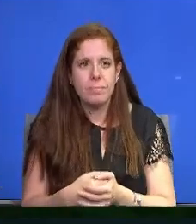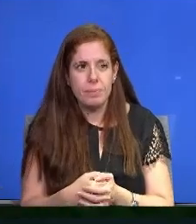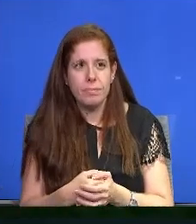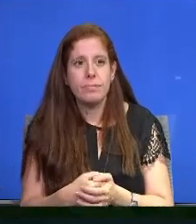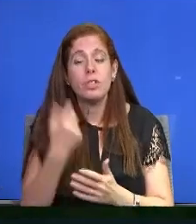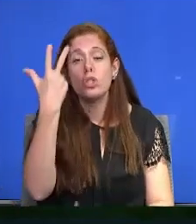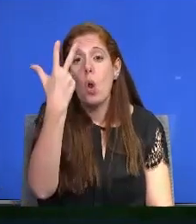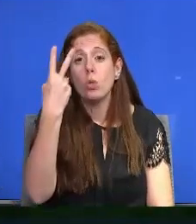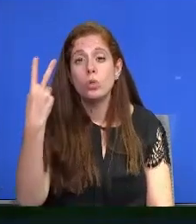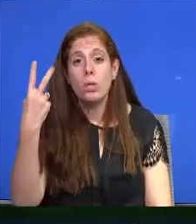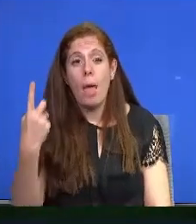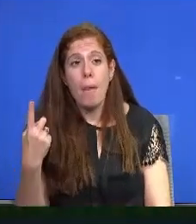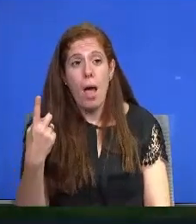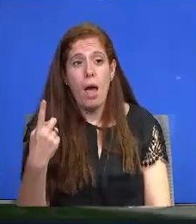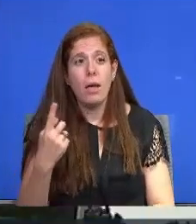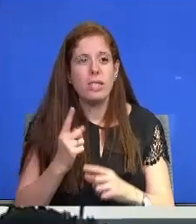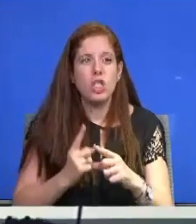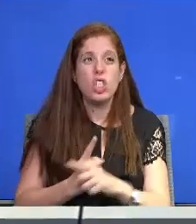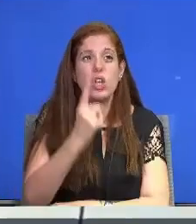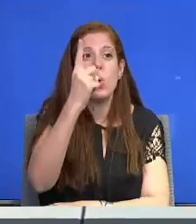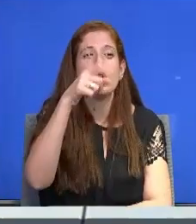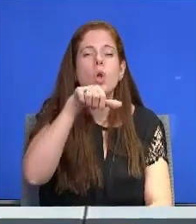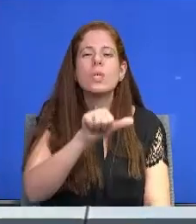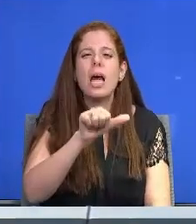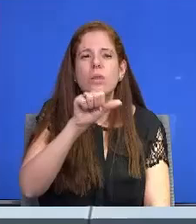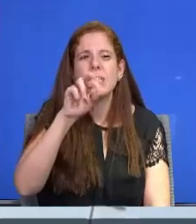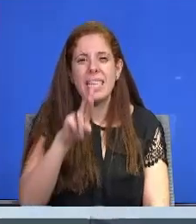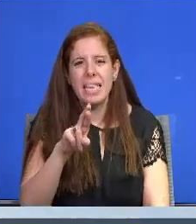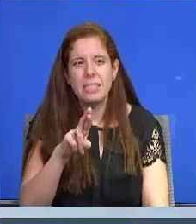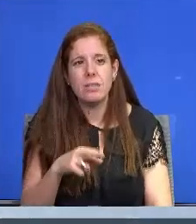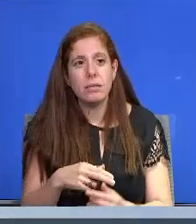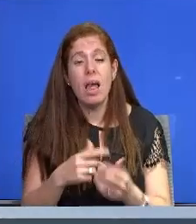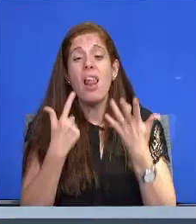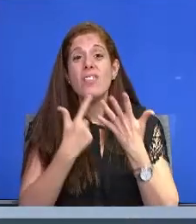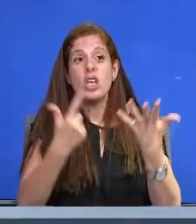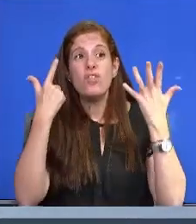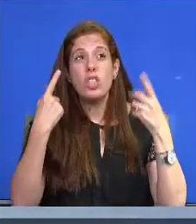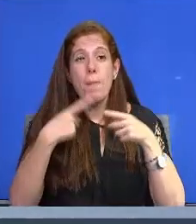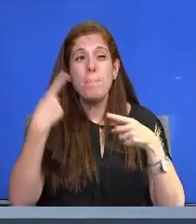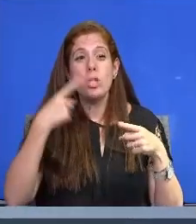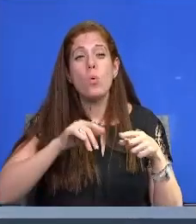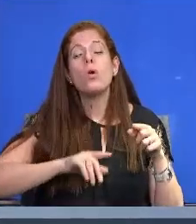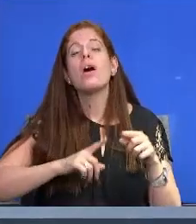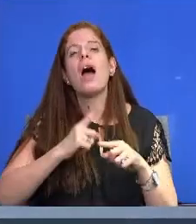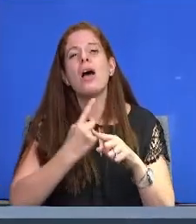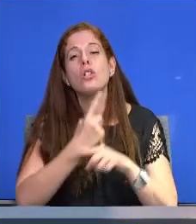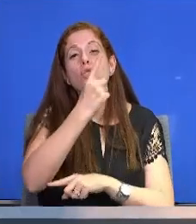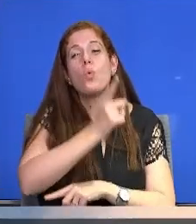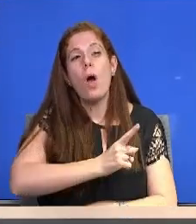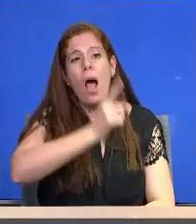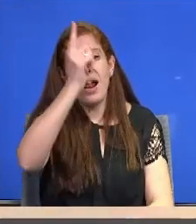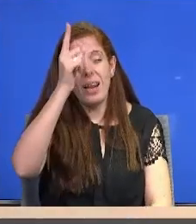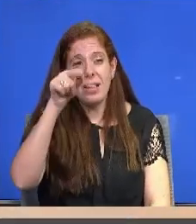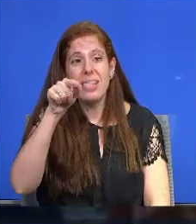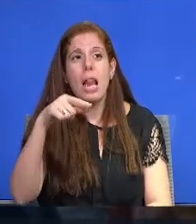3, 2, 1, and liftoff of OSIRIS-REx. לפני 7 שנים בדיוק שוגרה לחלל הגשושית אוסיריס-רקס